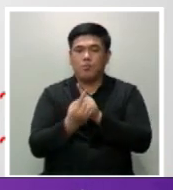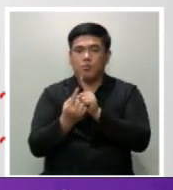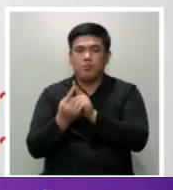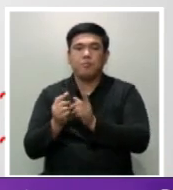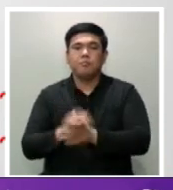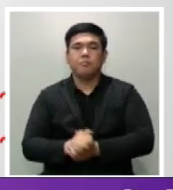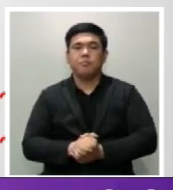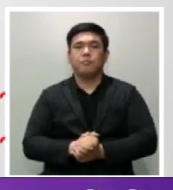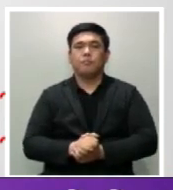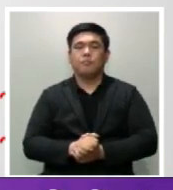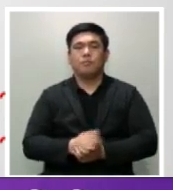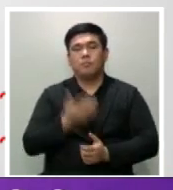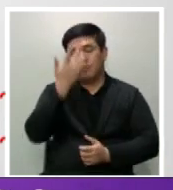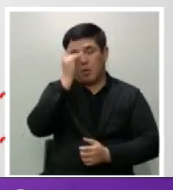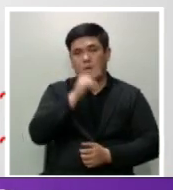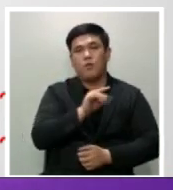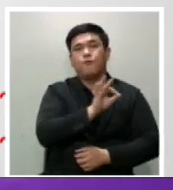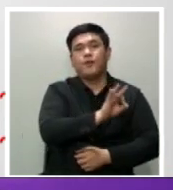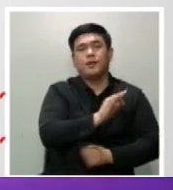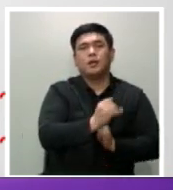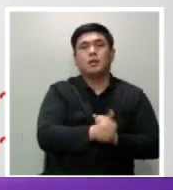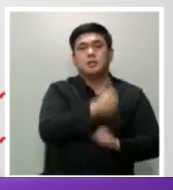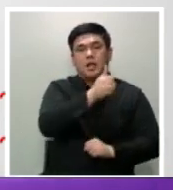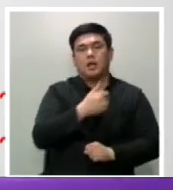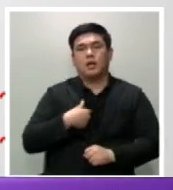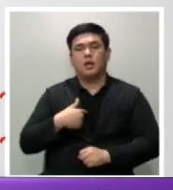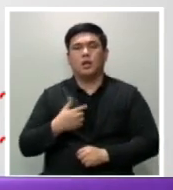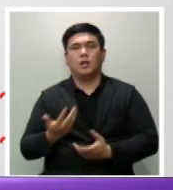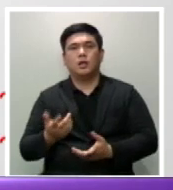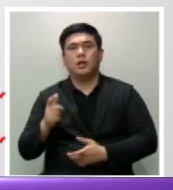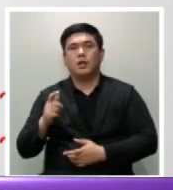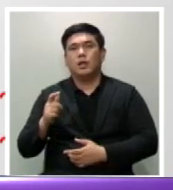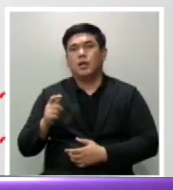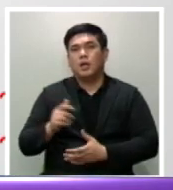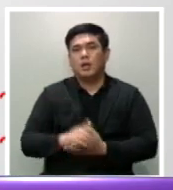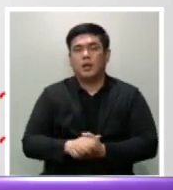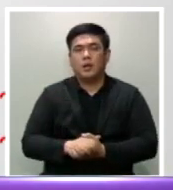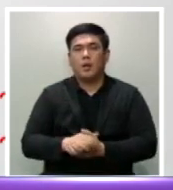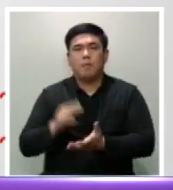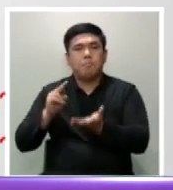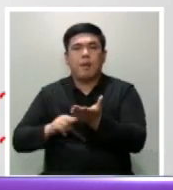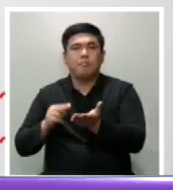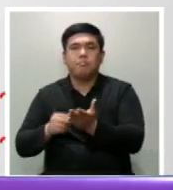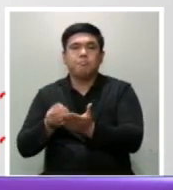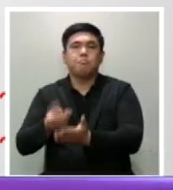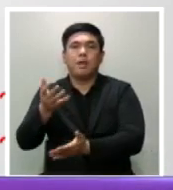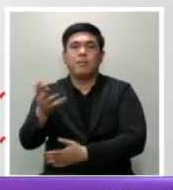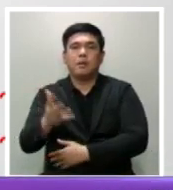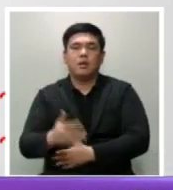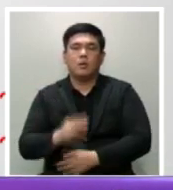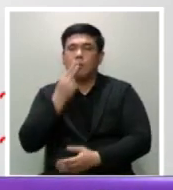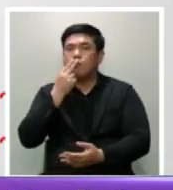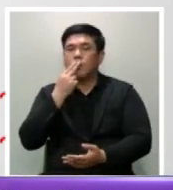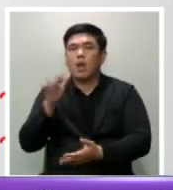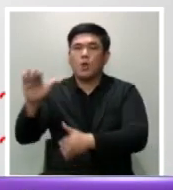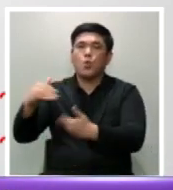เพราะคดีฟิลิปปินส์เราชนะแต่บังเอิญคดีอินโดนีเซียนั่นน่ะทุนทรัพย์มันไม่มากค่าปรับมันไม่สูงหรอกเพราะเอาเข้าบุหรี่น้อย